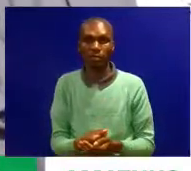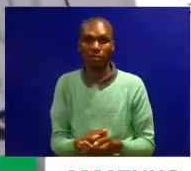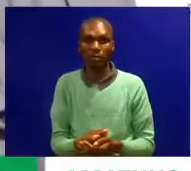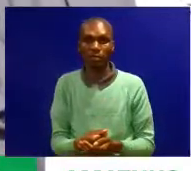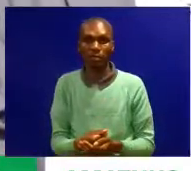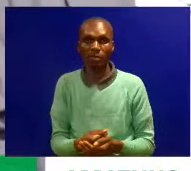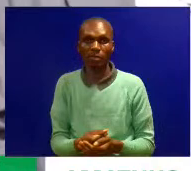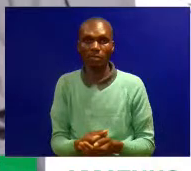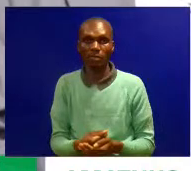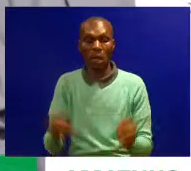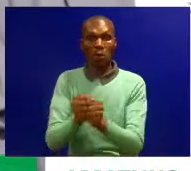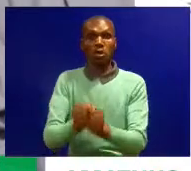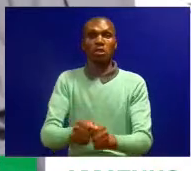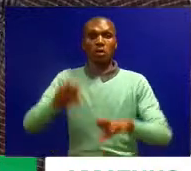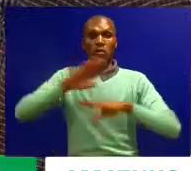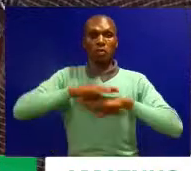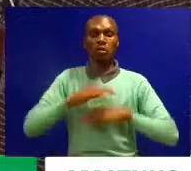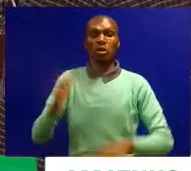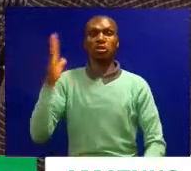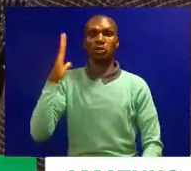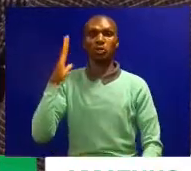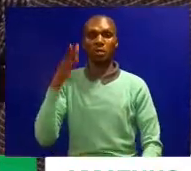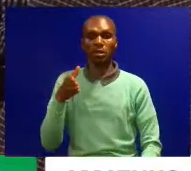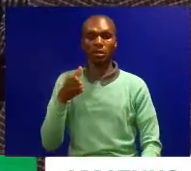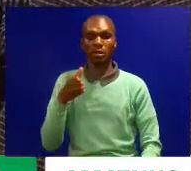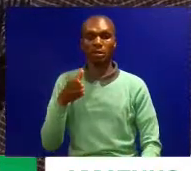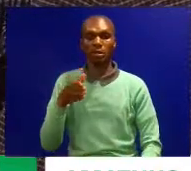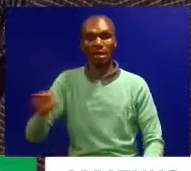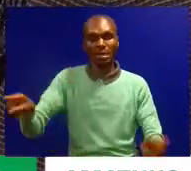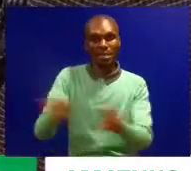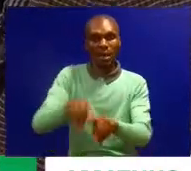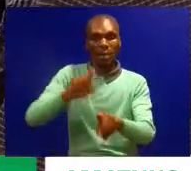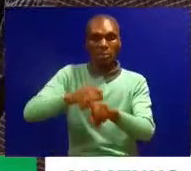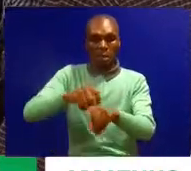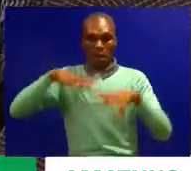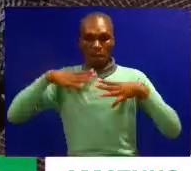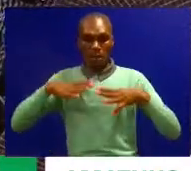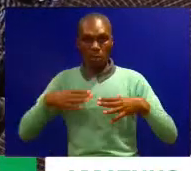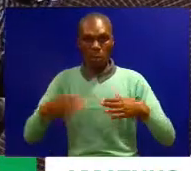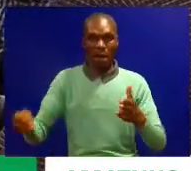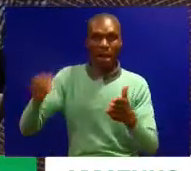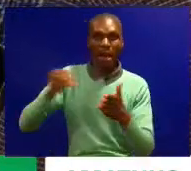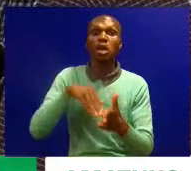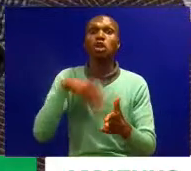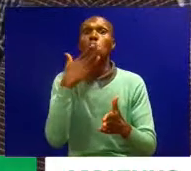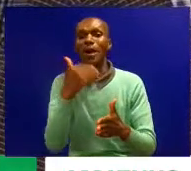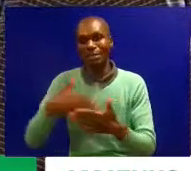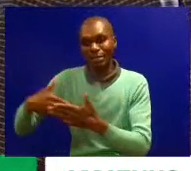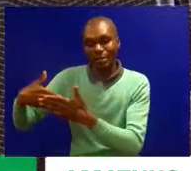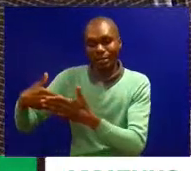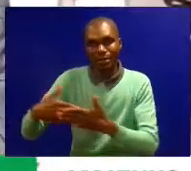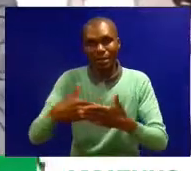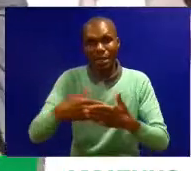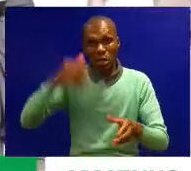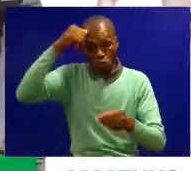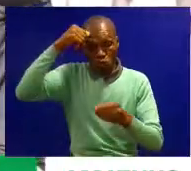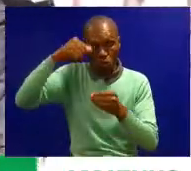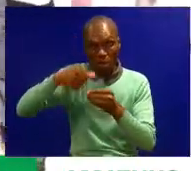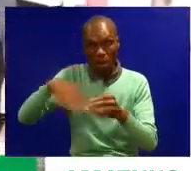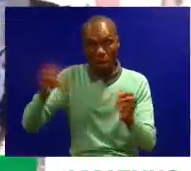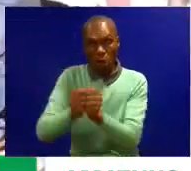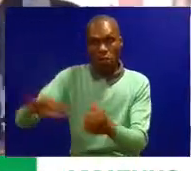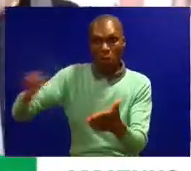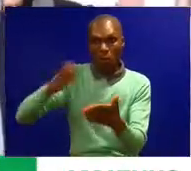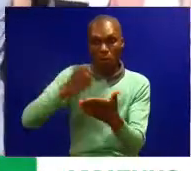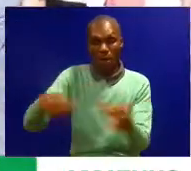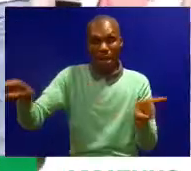Absolute security nanche I accept that. Ase chinga kiecho abamenya bwo bagania abana babo kunyurwa ensemo yegasi ekero